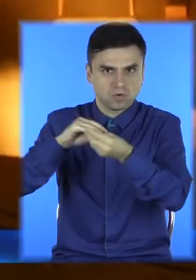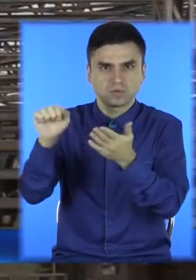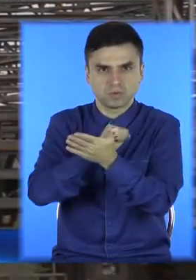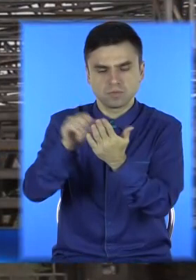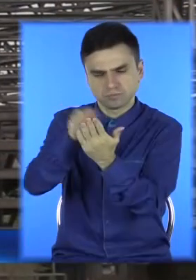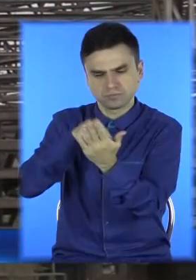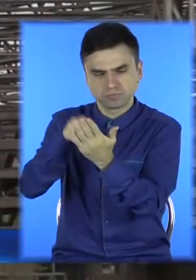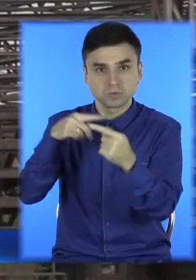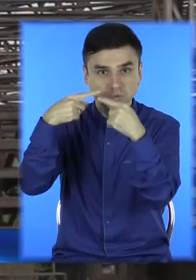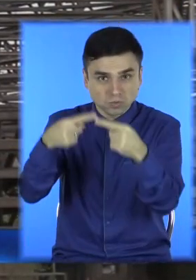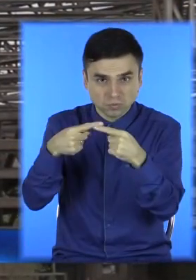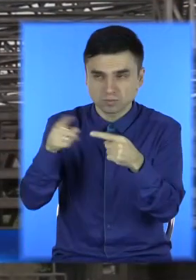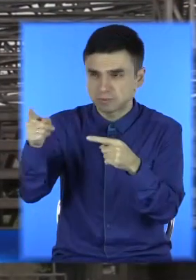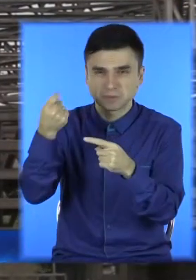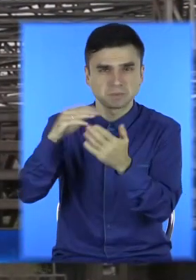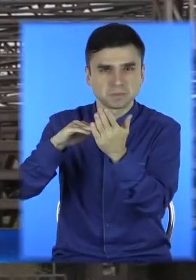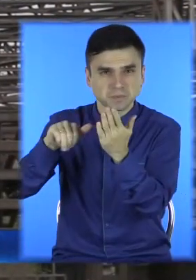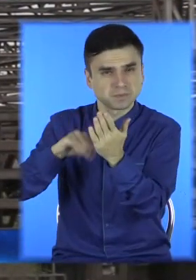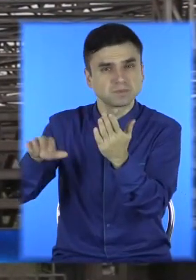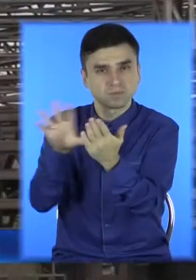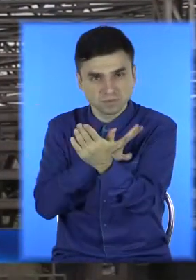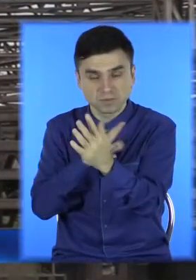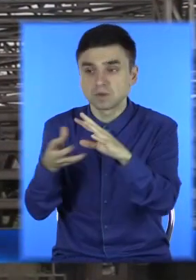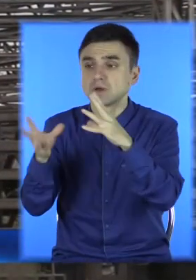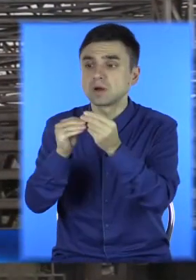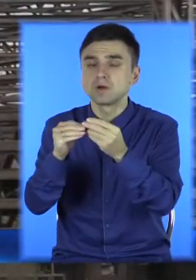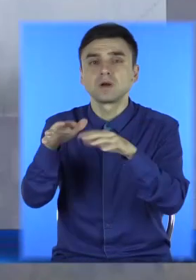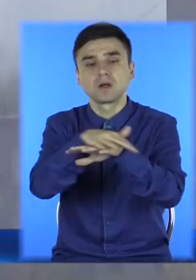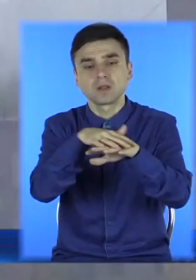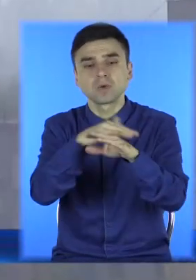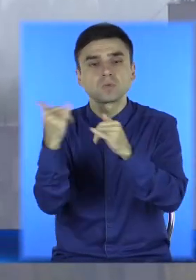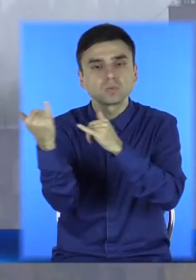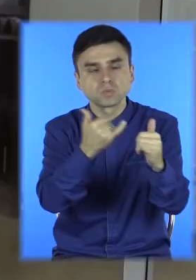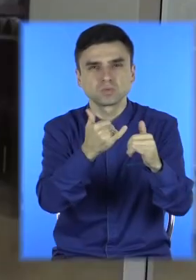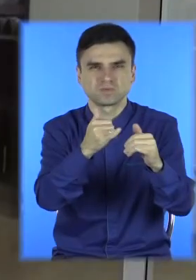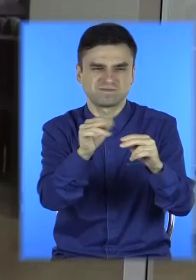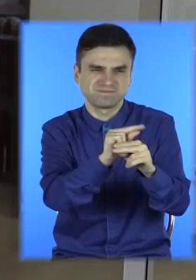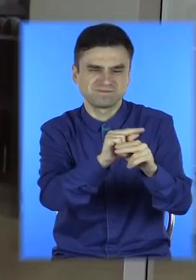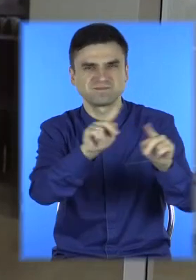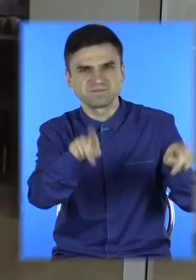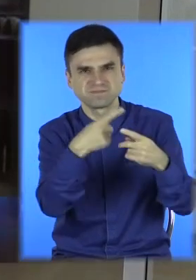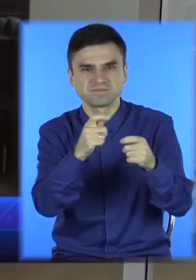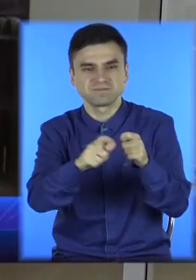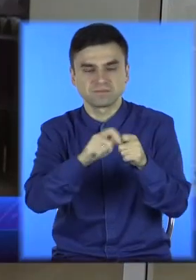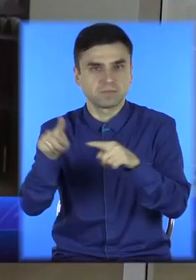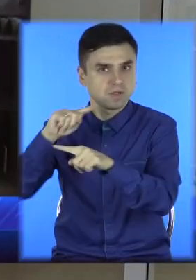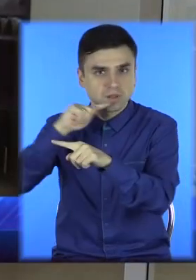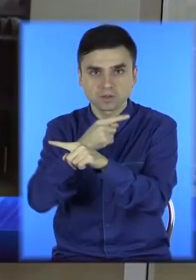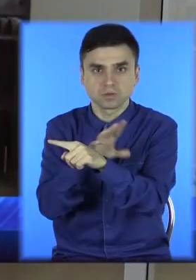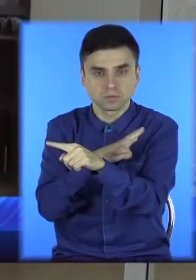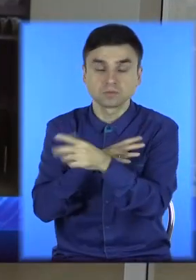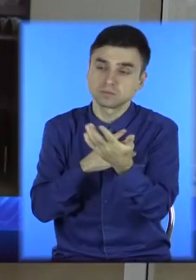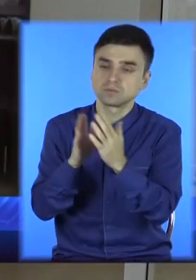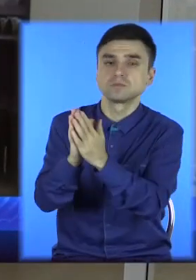компенсація мешканцям Червоної. Там просять висадити більше зелених насаджень. Ми на